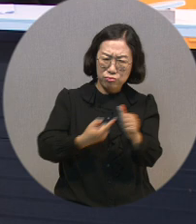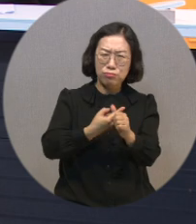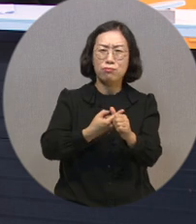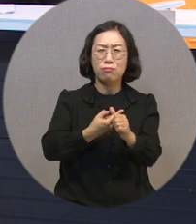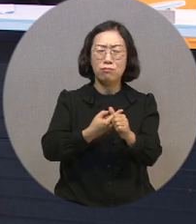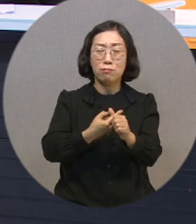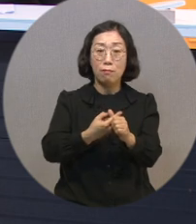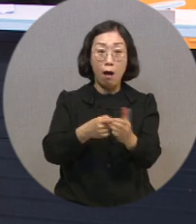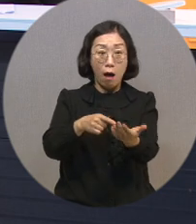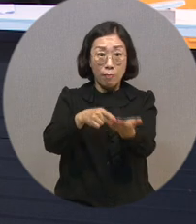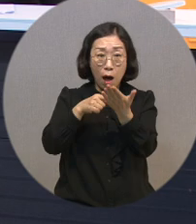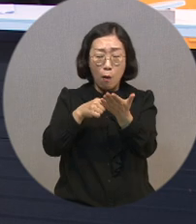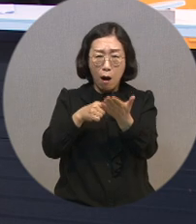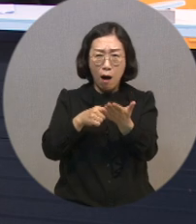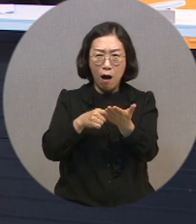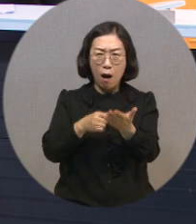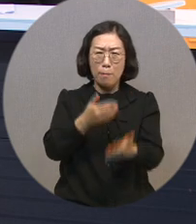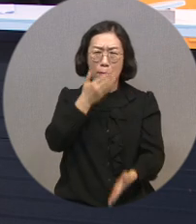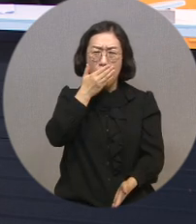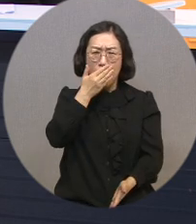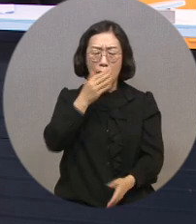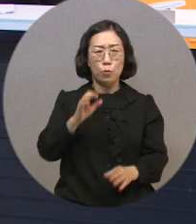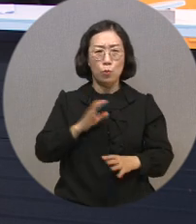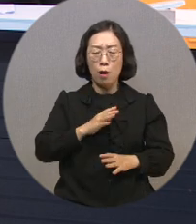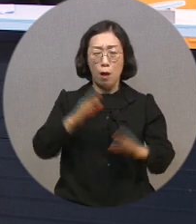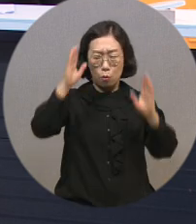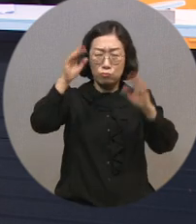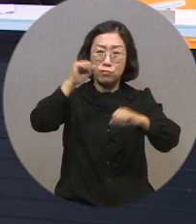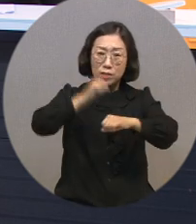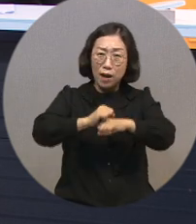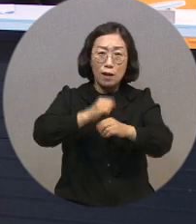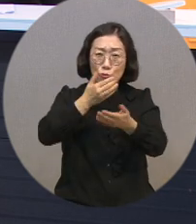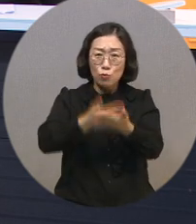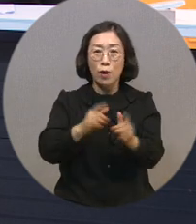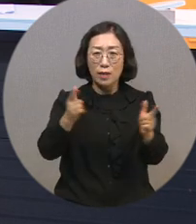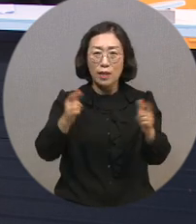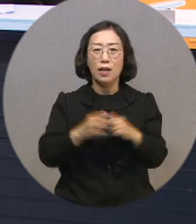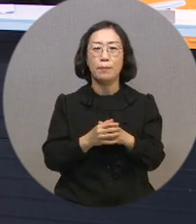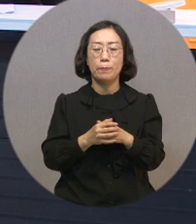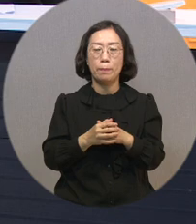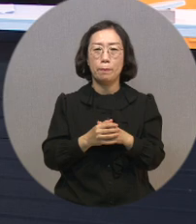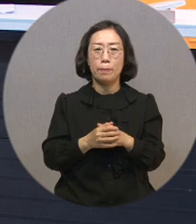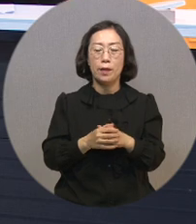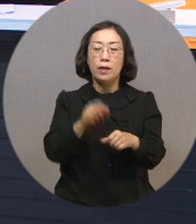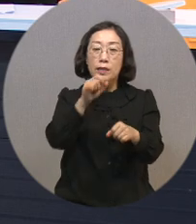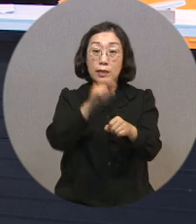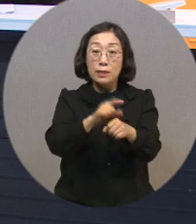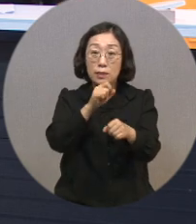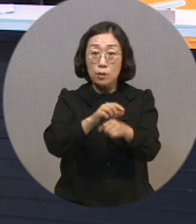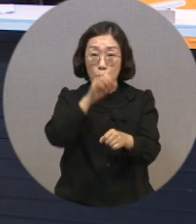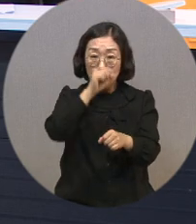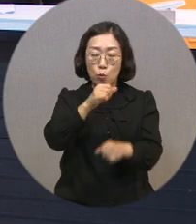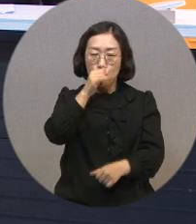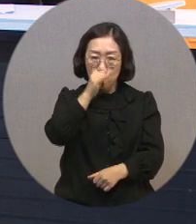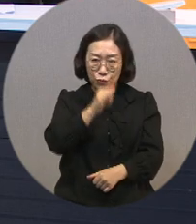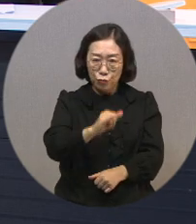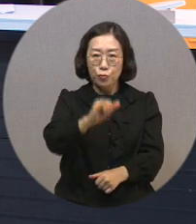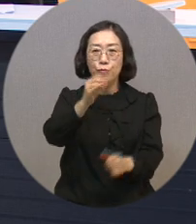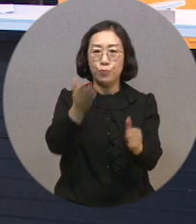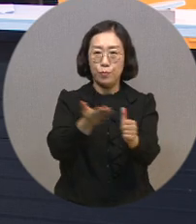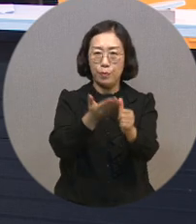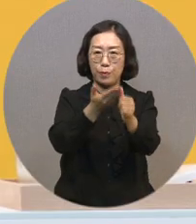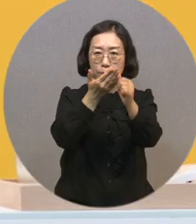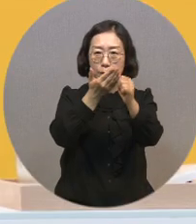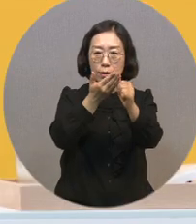이런 걸 보면 예, 공부 잘해가지고 되는 게 아니라 철저한 네. 저는 인성이 기반이 되지 않으면 안 된다고